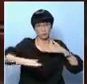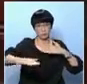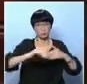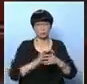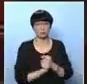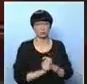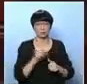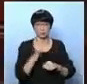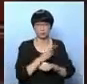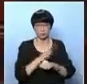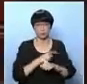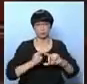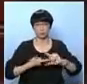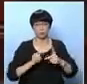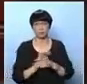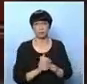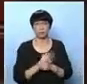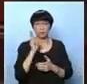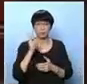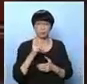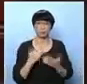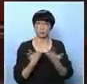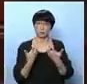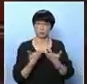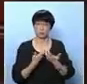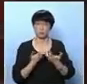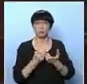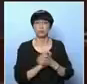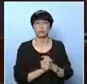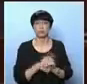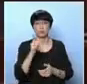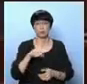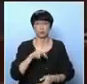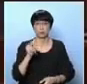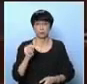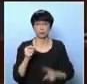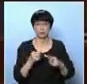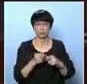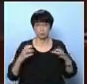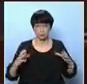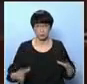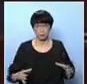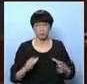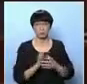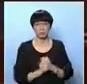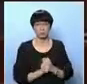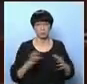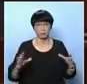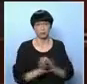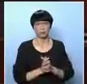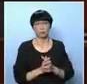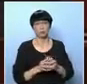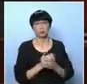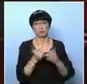权宜之计。如果我跟你计条数呢，1700公顷土地 总面积是多少呢？